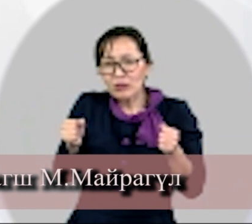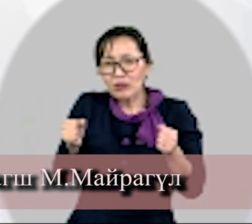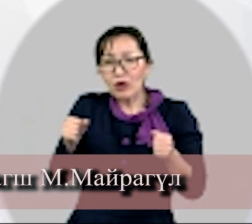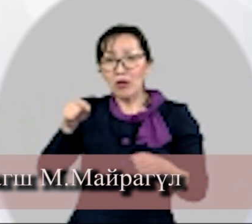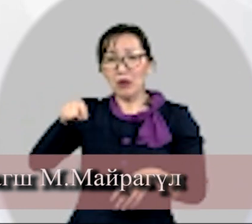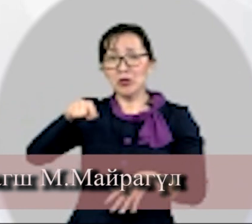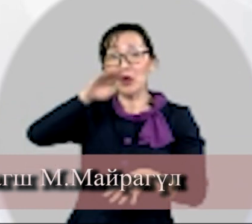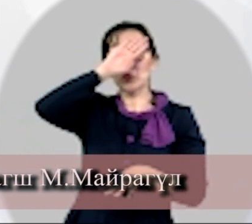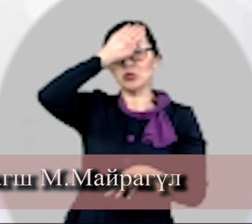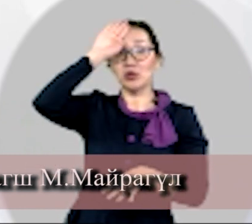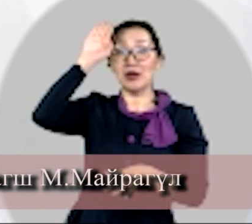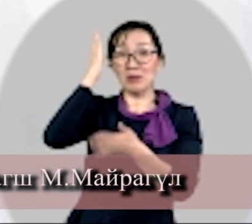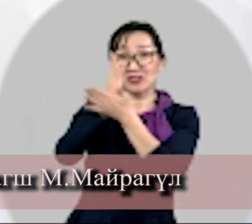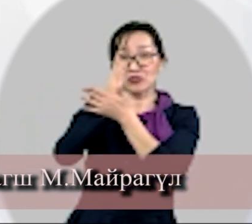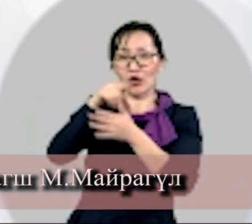белгілейміз?